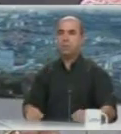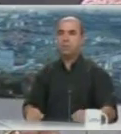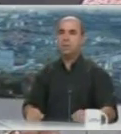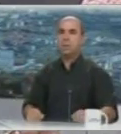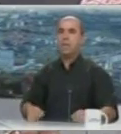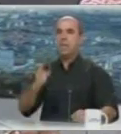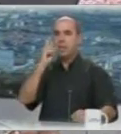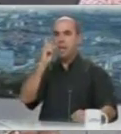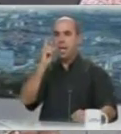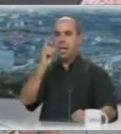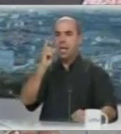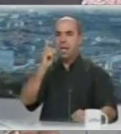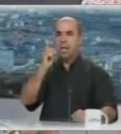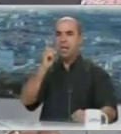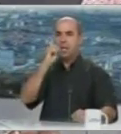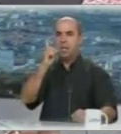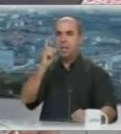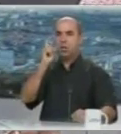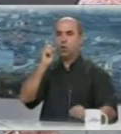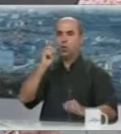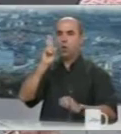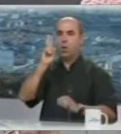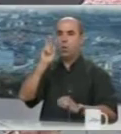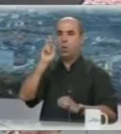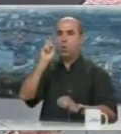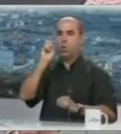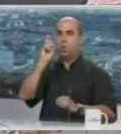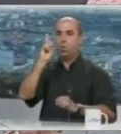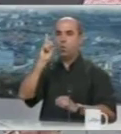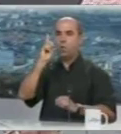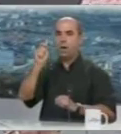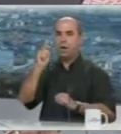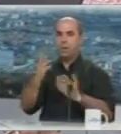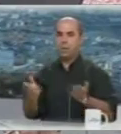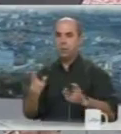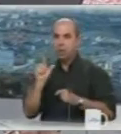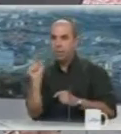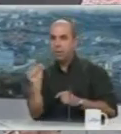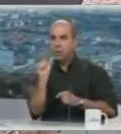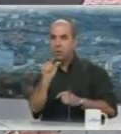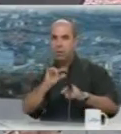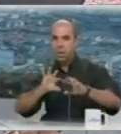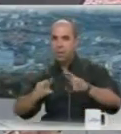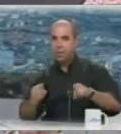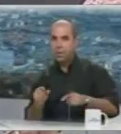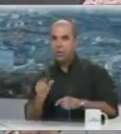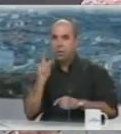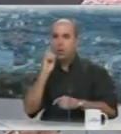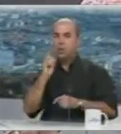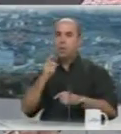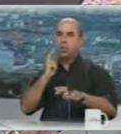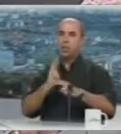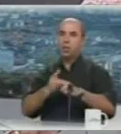استبدلوها بالدال ولا ويكتبوها الدواودة، لأنه كل واحد من القبيلة تاع ذواودة يسميوه الدوادي